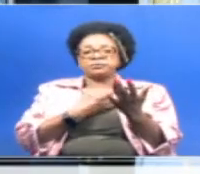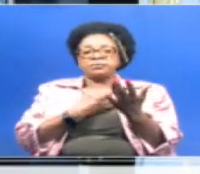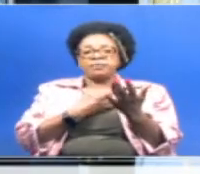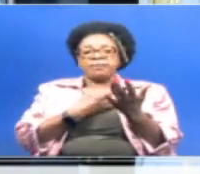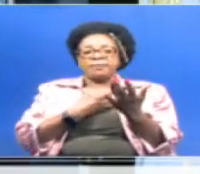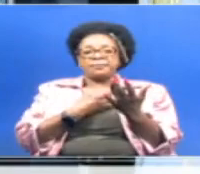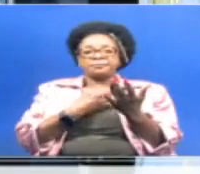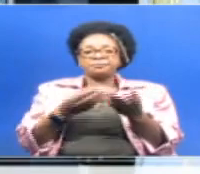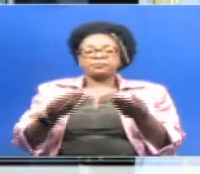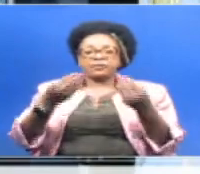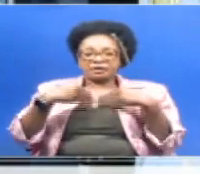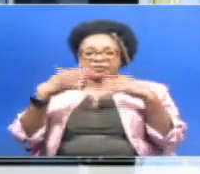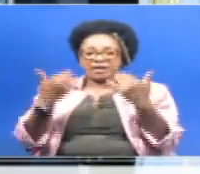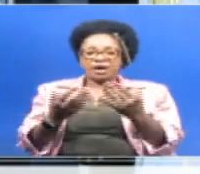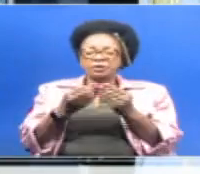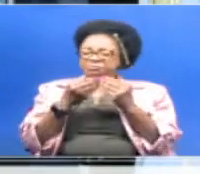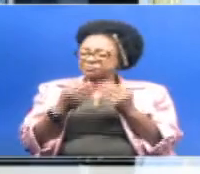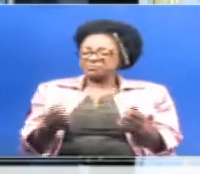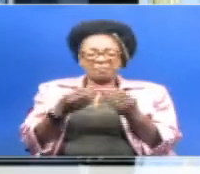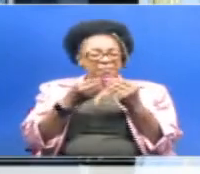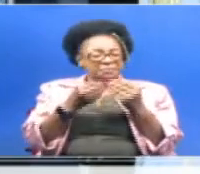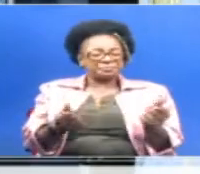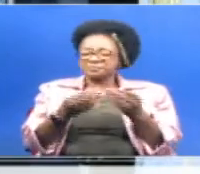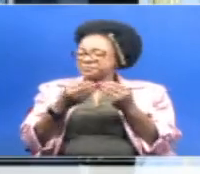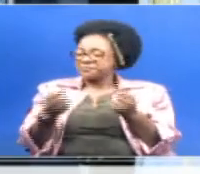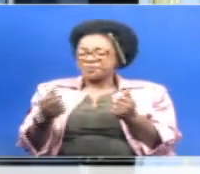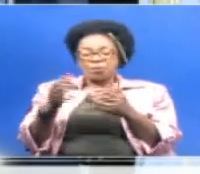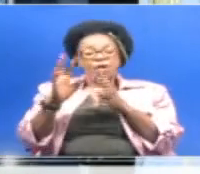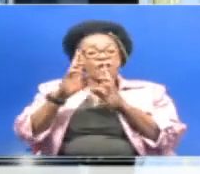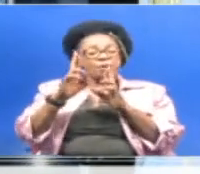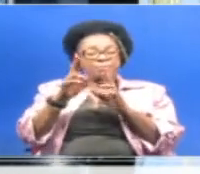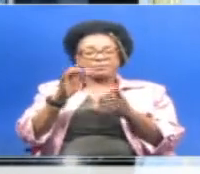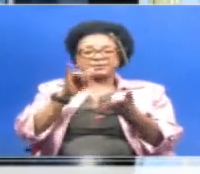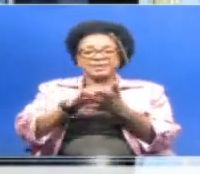Marekodi saa hii inafunjwa kila mara. So we hope marekodi zitakuja huko.